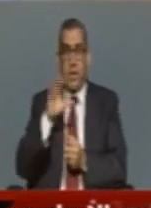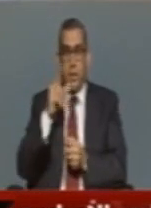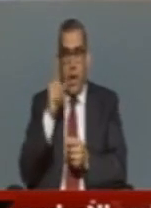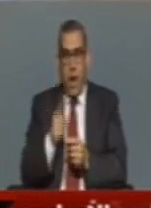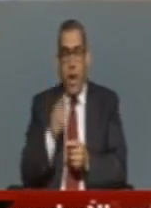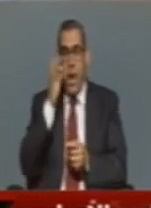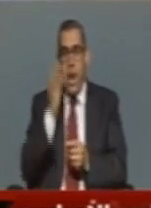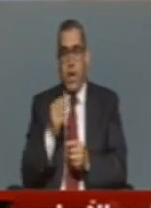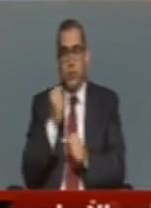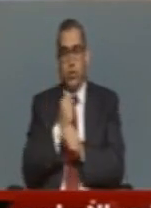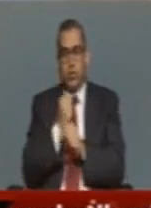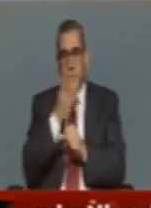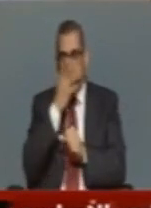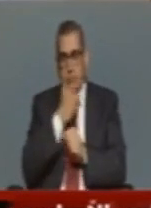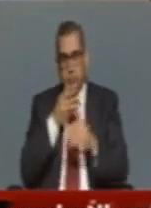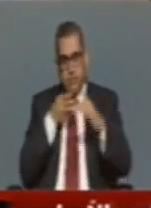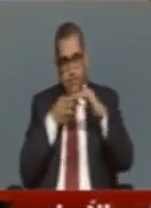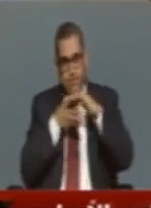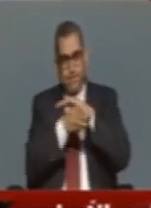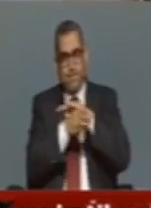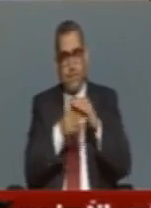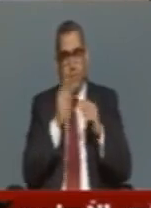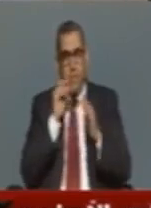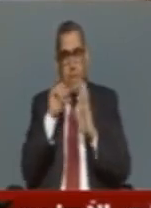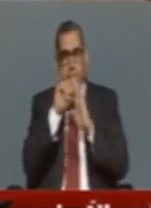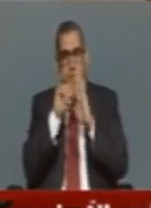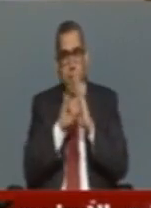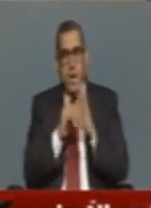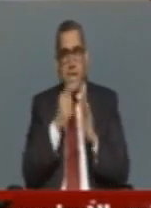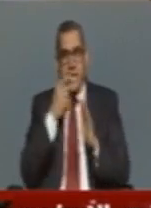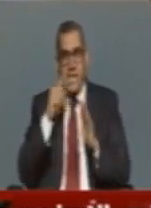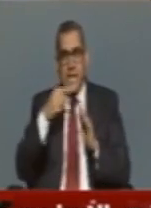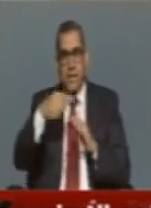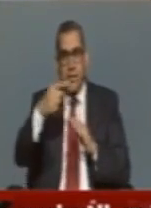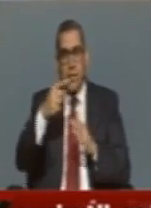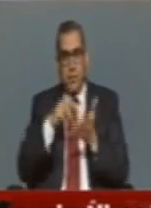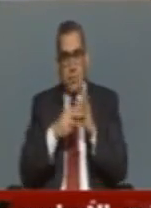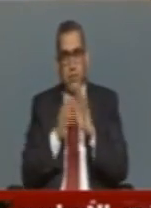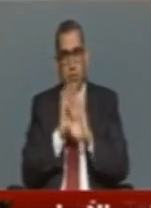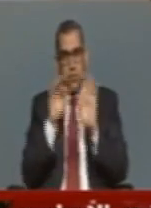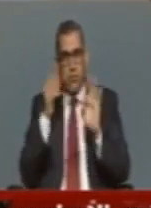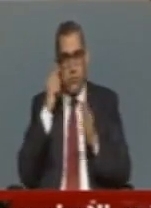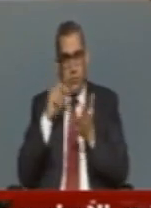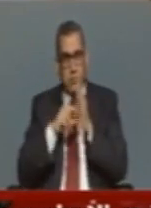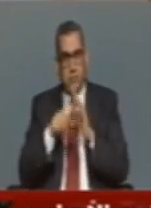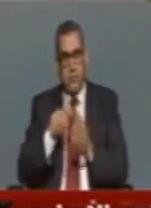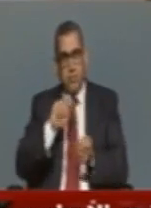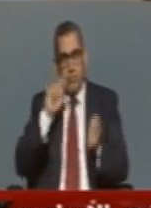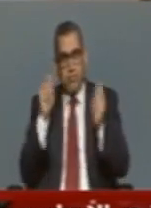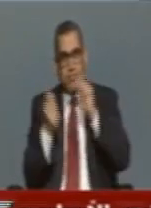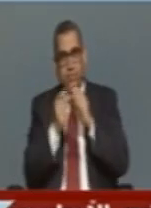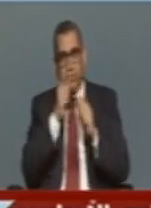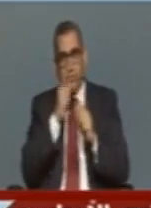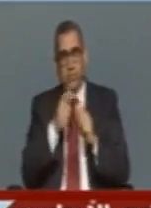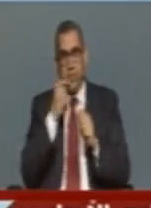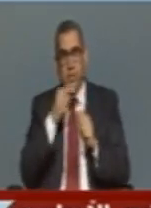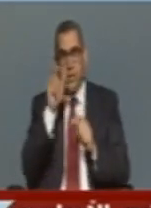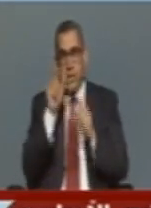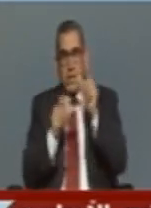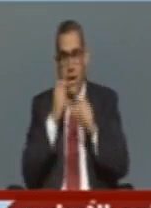بشكل اعمق على بقيه المواد وعلى بقيه السنوات. فبقى عندنا ان احنا بنتحول لتقييم الاداء اللي هو المهام